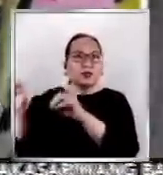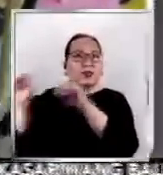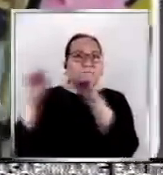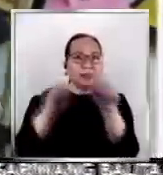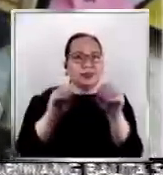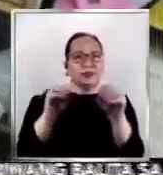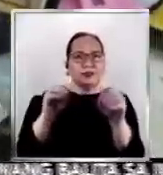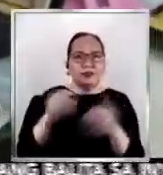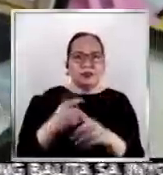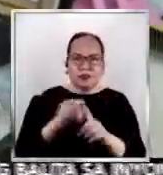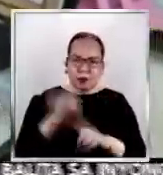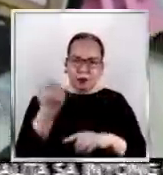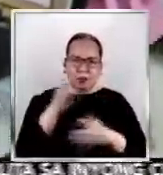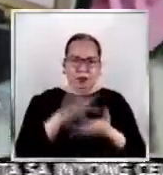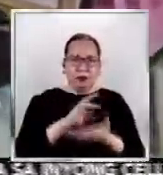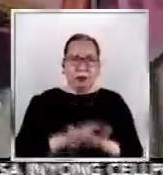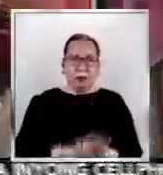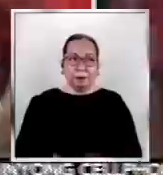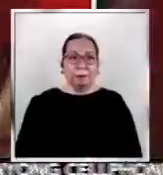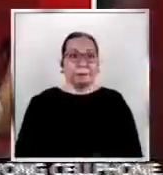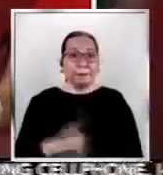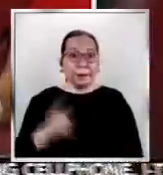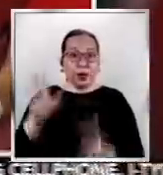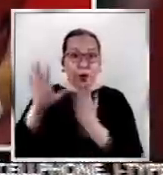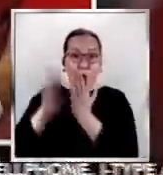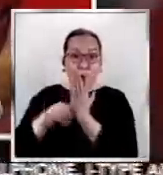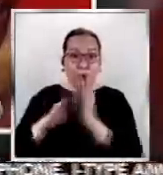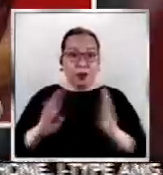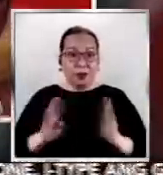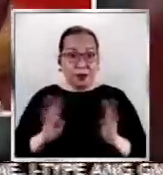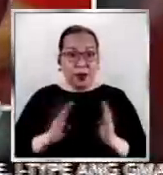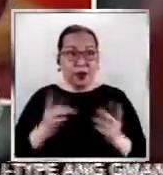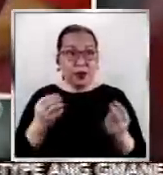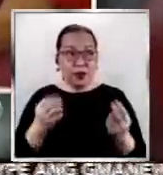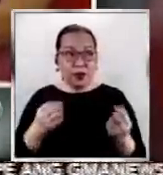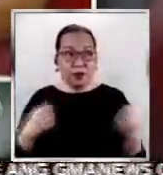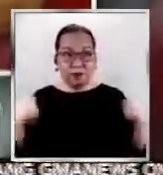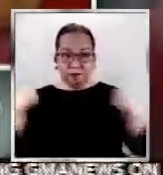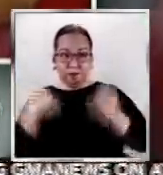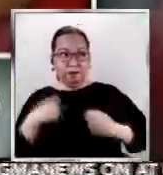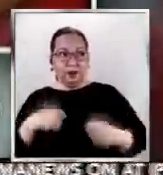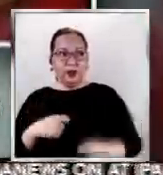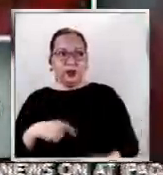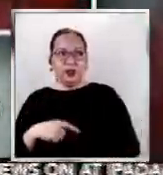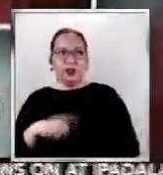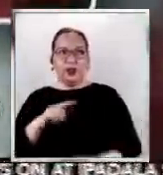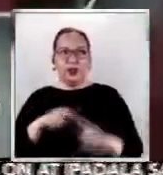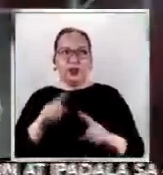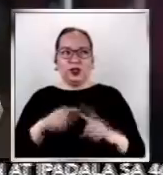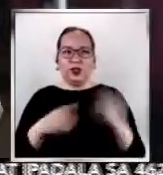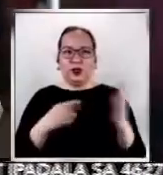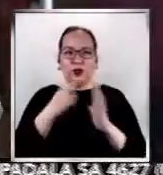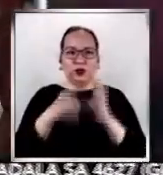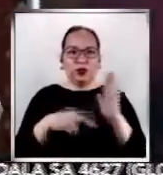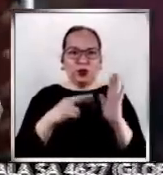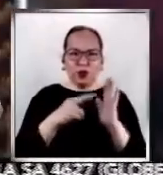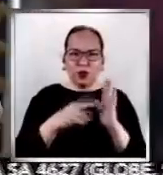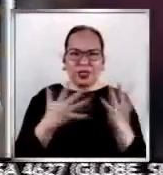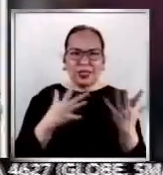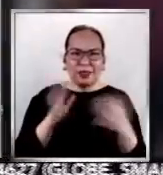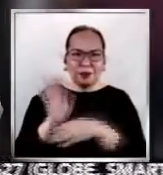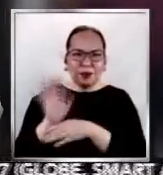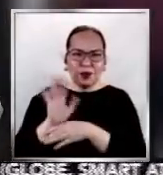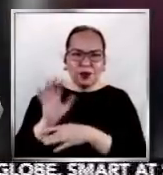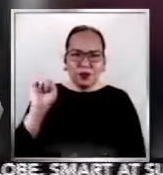May pakulo naman ang mga taga-COMELEC Baguio. Nagbihi sila na parang mga karakter sa palabas na Squid Game. Pero kung sa